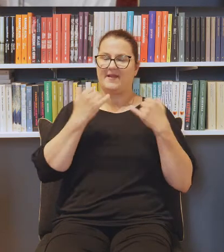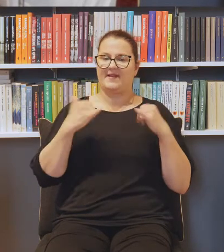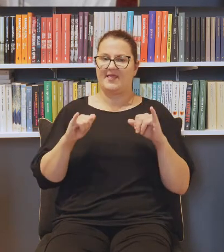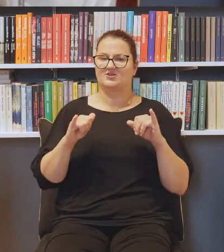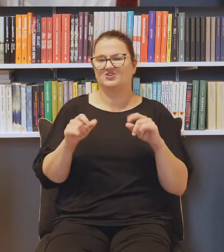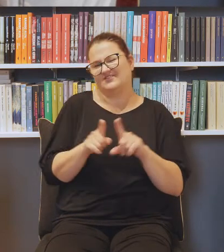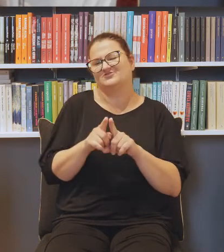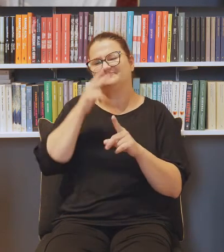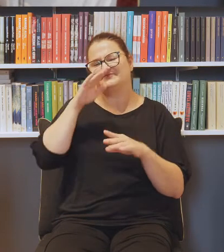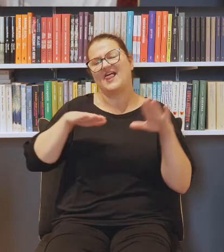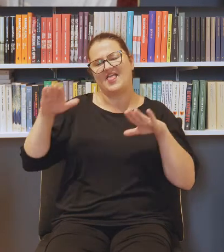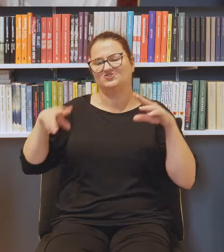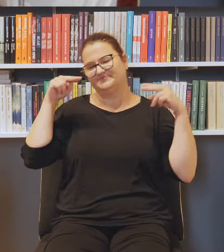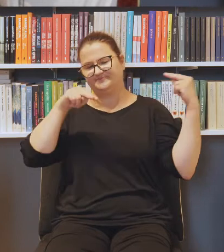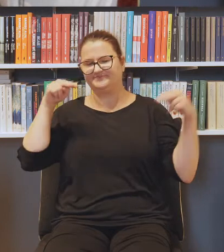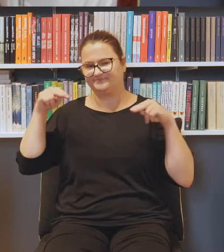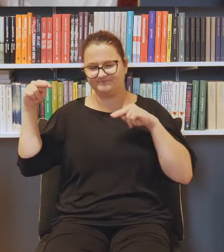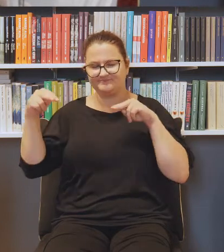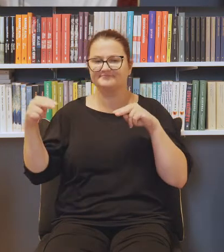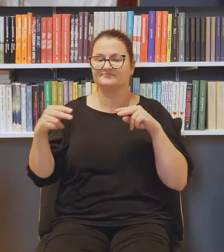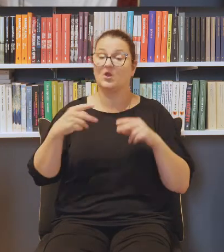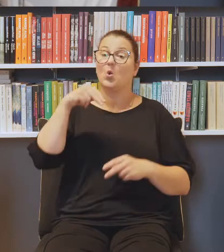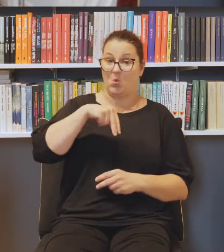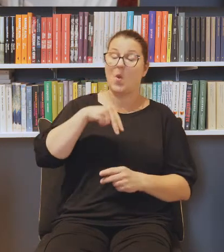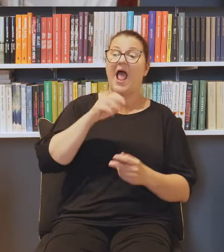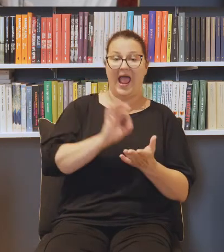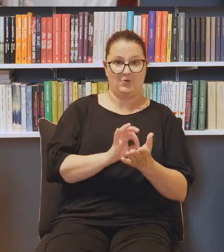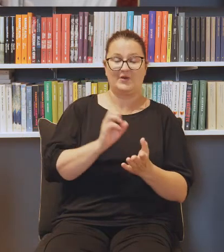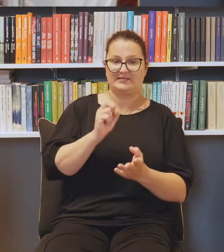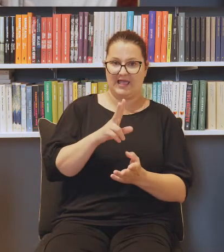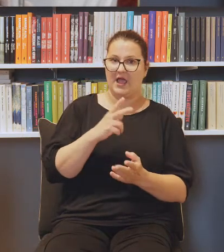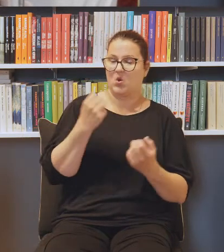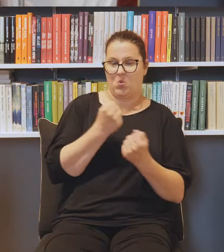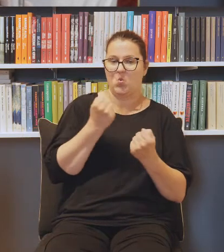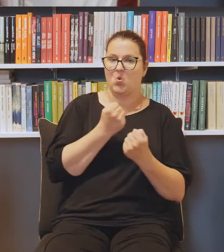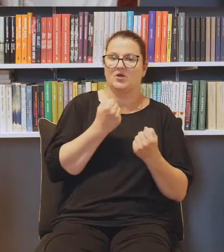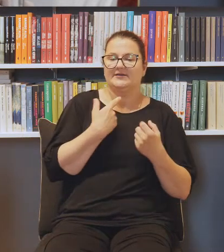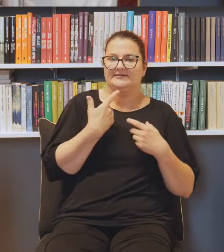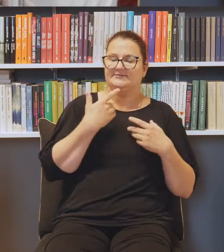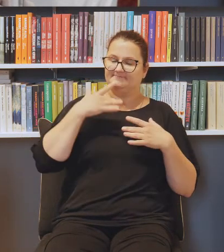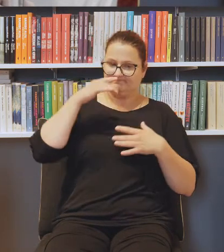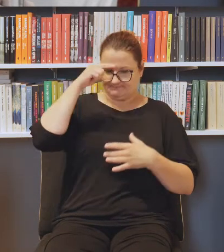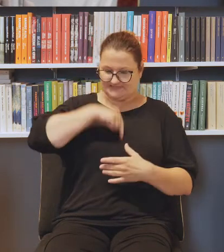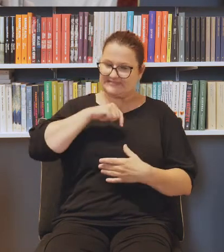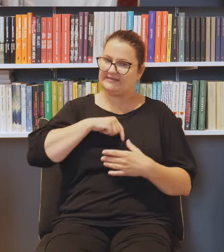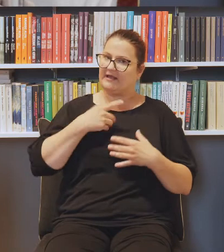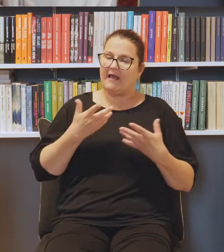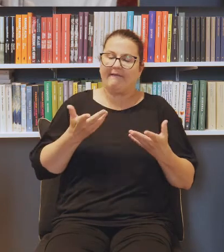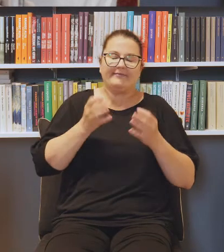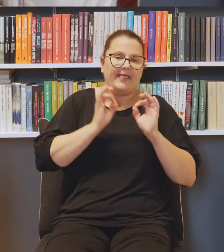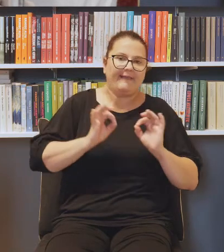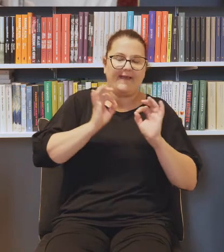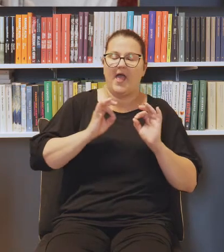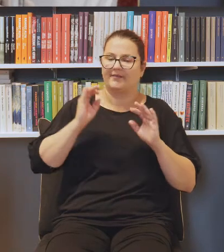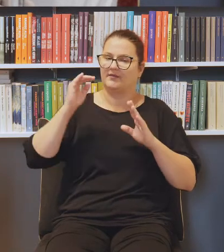tak zależy od punktu widzenia jakiegoś stanu. Ula rzeczywiście ma bardzo taki kruchy stan psychiczny, to jest taka osoba popadająca w